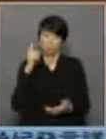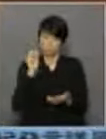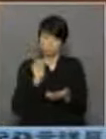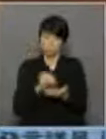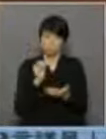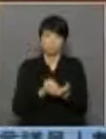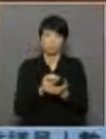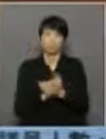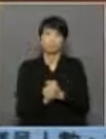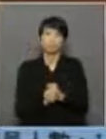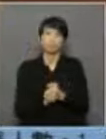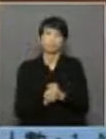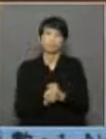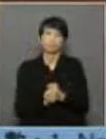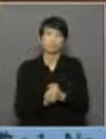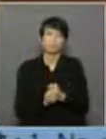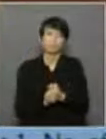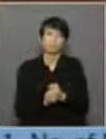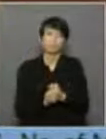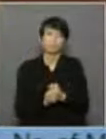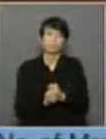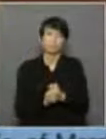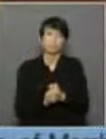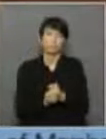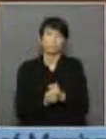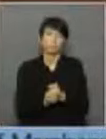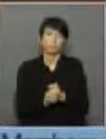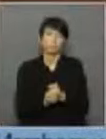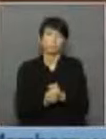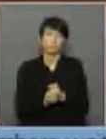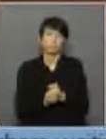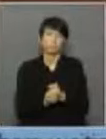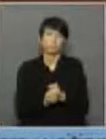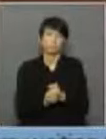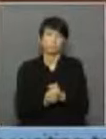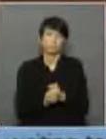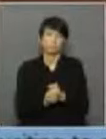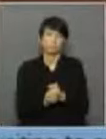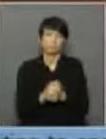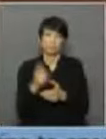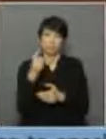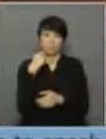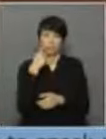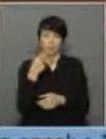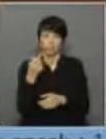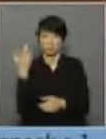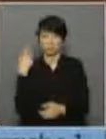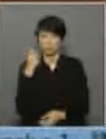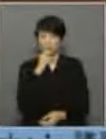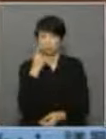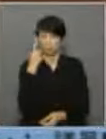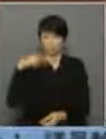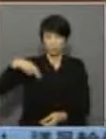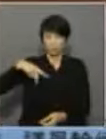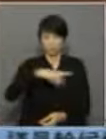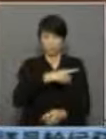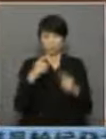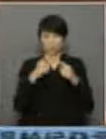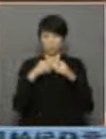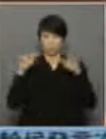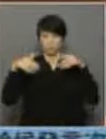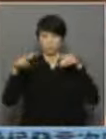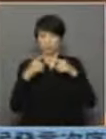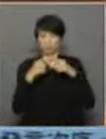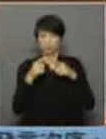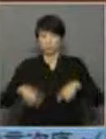咪？所以講到呢度，我又要嚟少少題嘅，主席。近日有個行政會議召集人叫